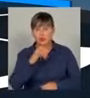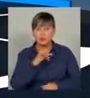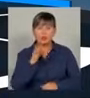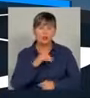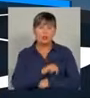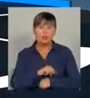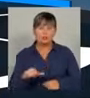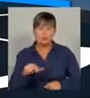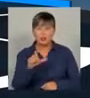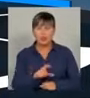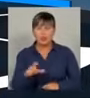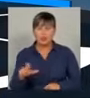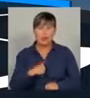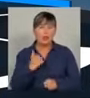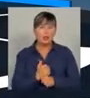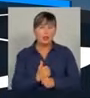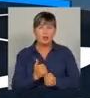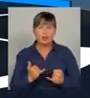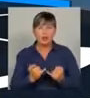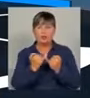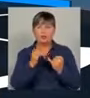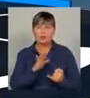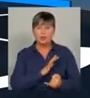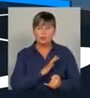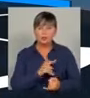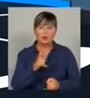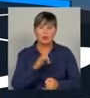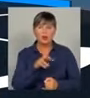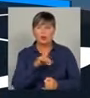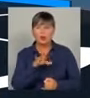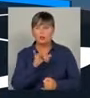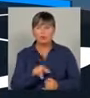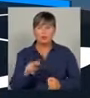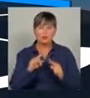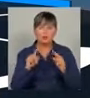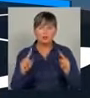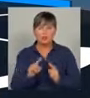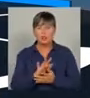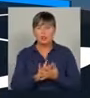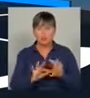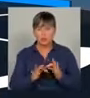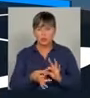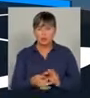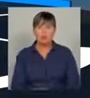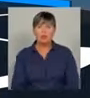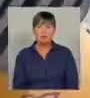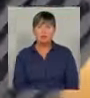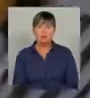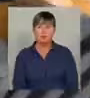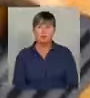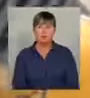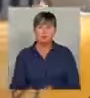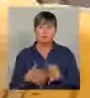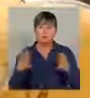и зарубежных фанатов. Главными гостями мероприятия стали голливудские звезды. Далее Насипова расскажет подробнее.